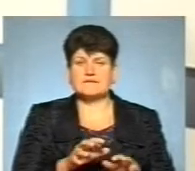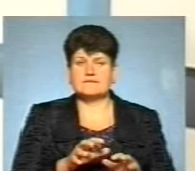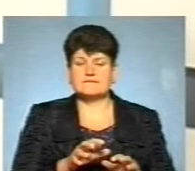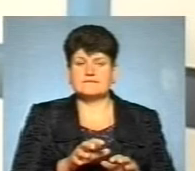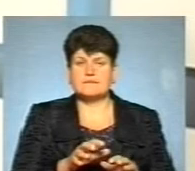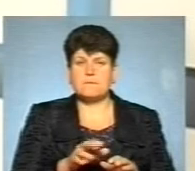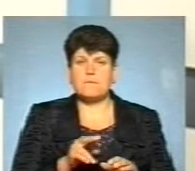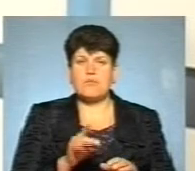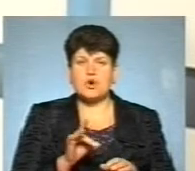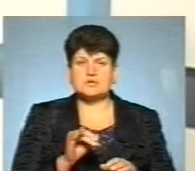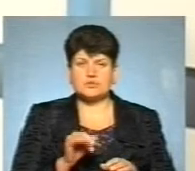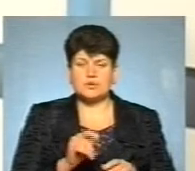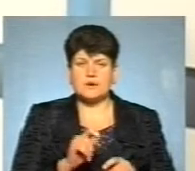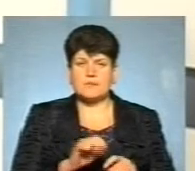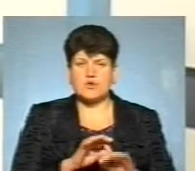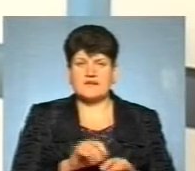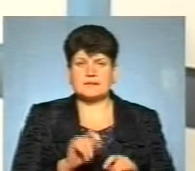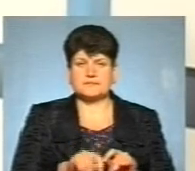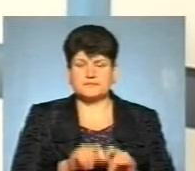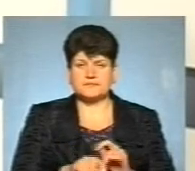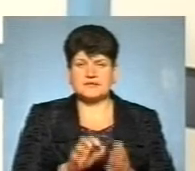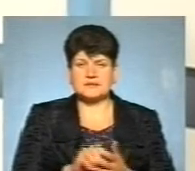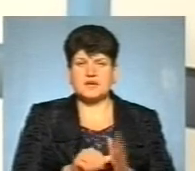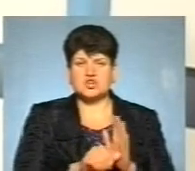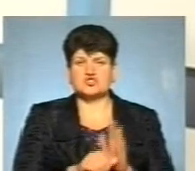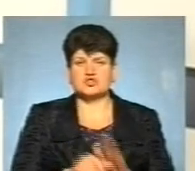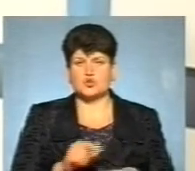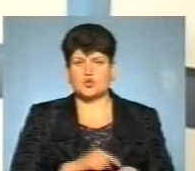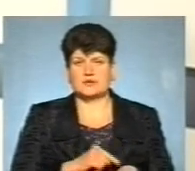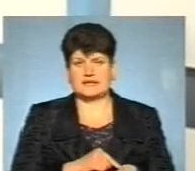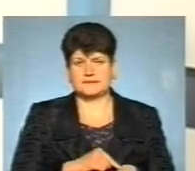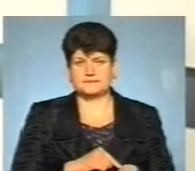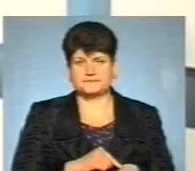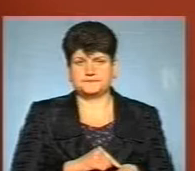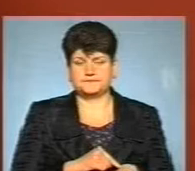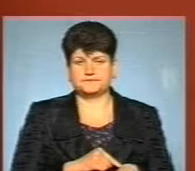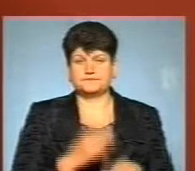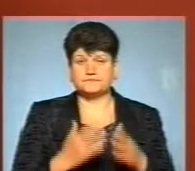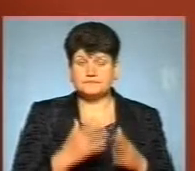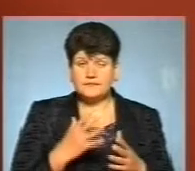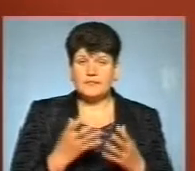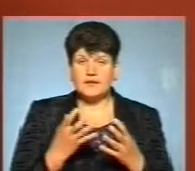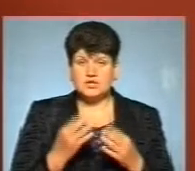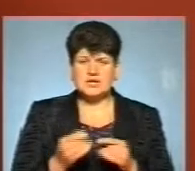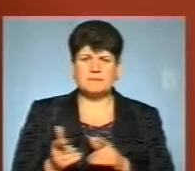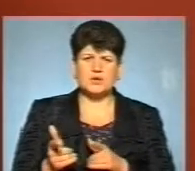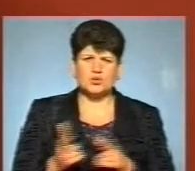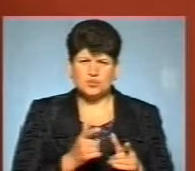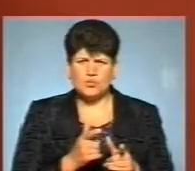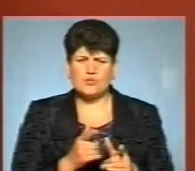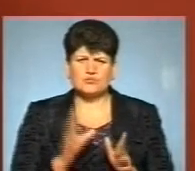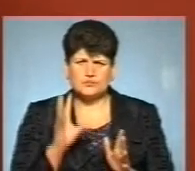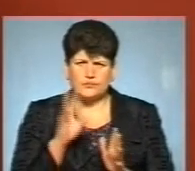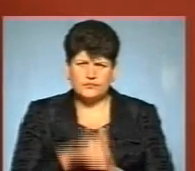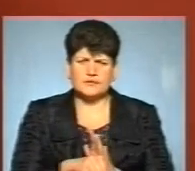процедура проведення дослідження займає 6 годин, а якщо включити підготовку